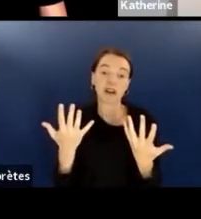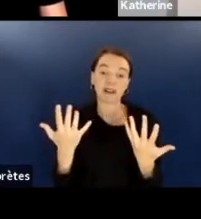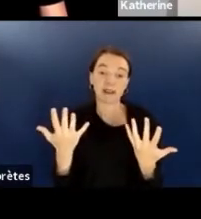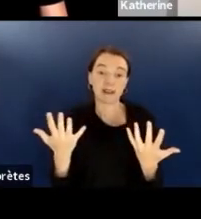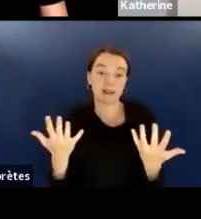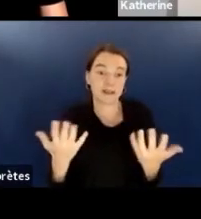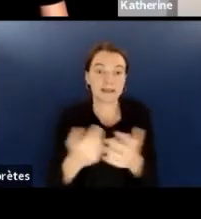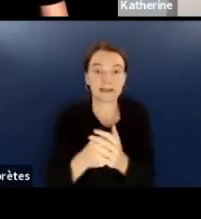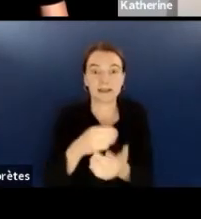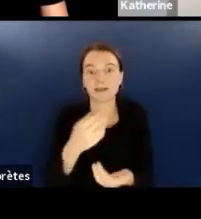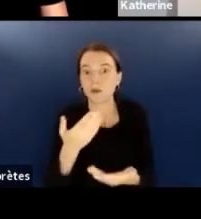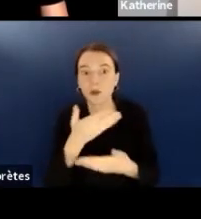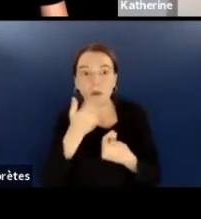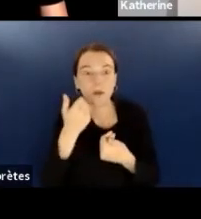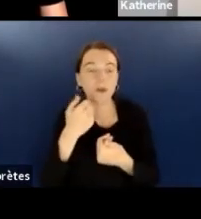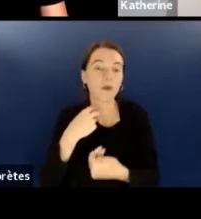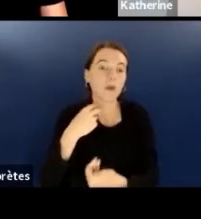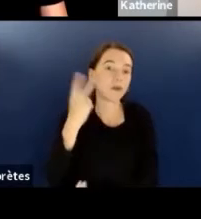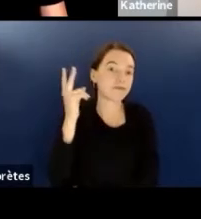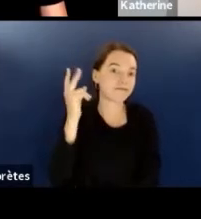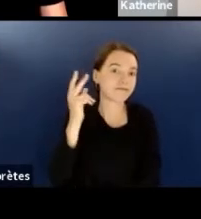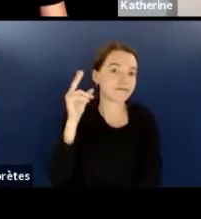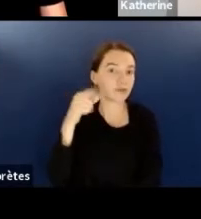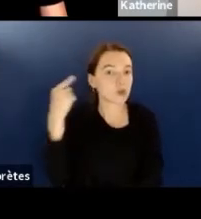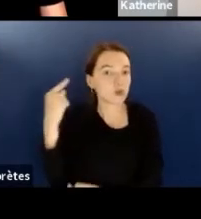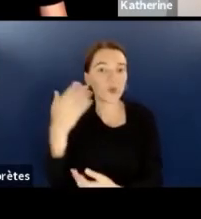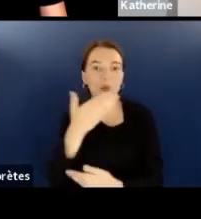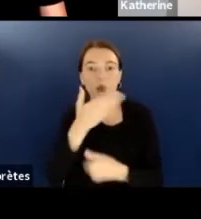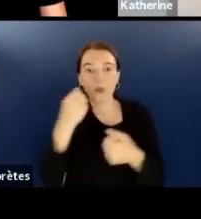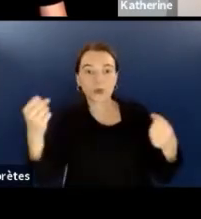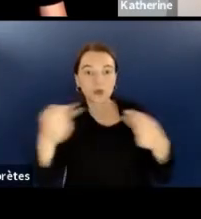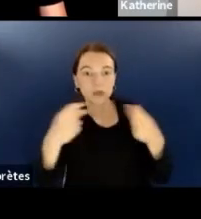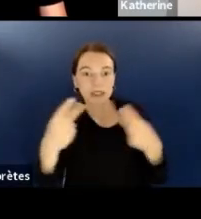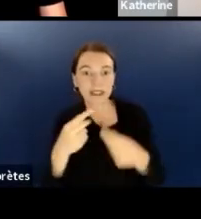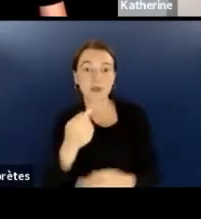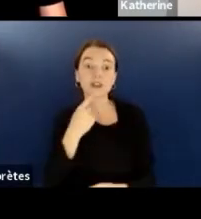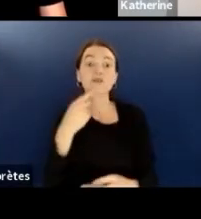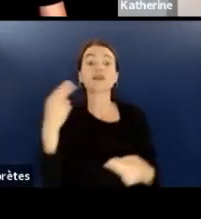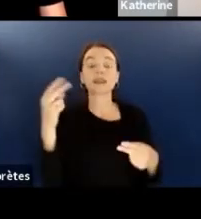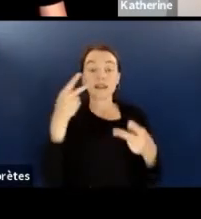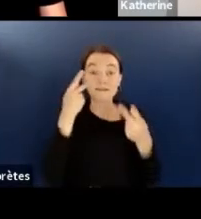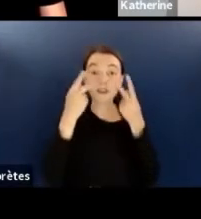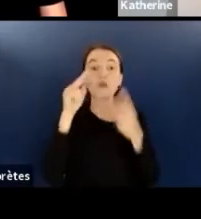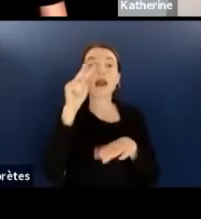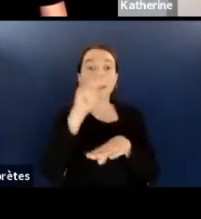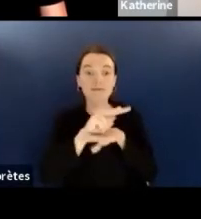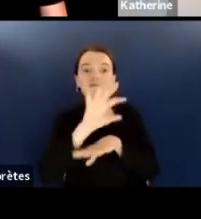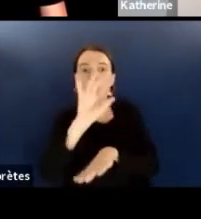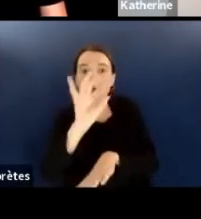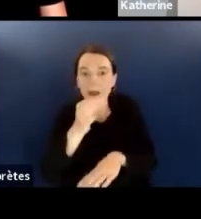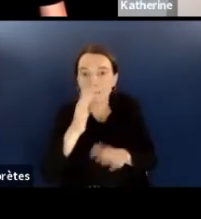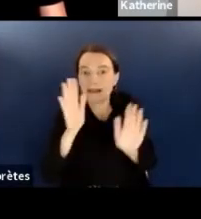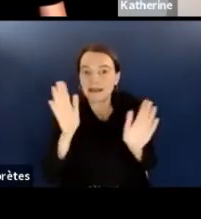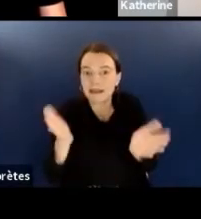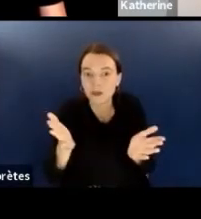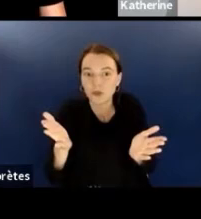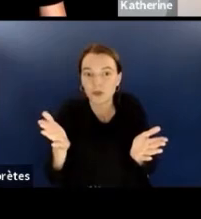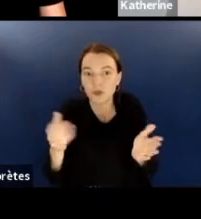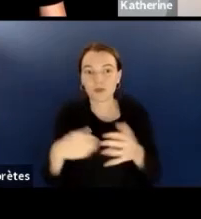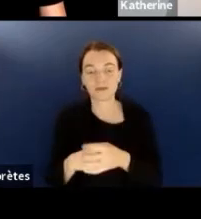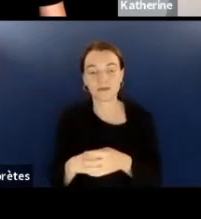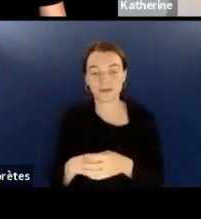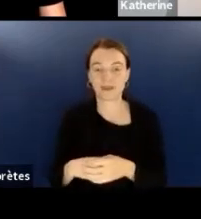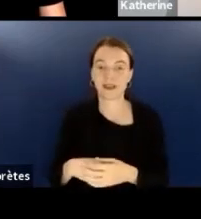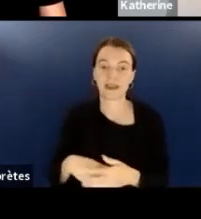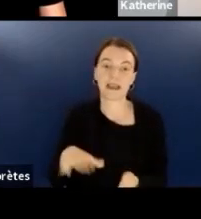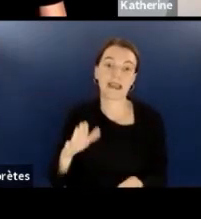uniquement visuels. D'autres enfants avaient l'occasion de pouvoir regarder des que du contenu contenus sans texte. où l'accessibilité était